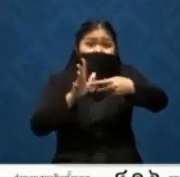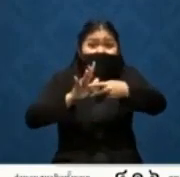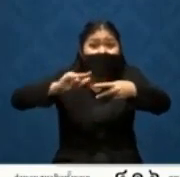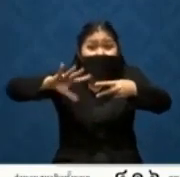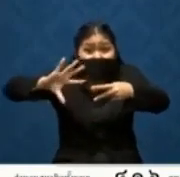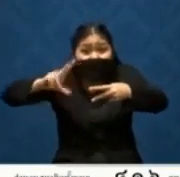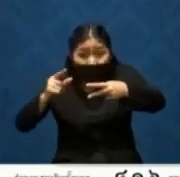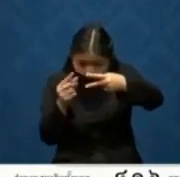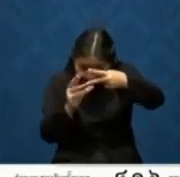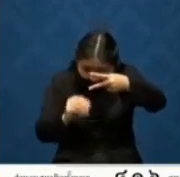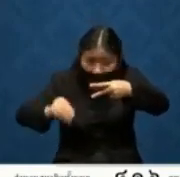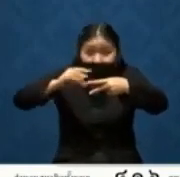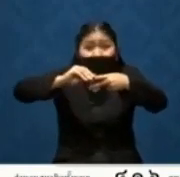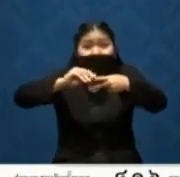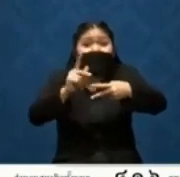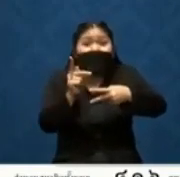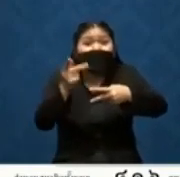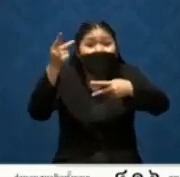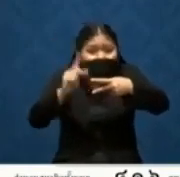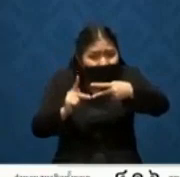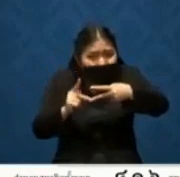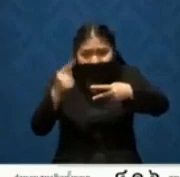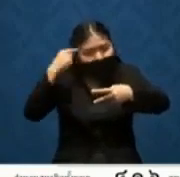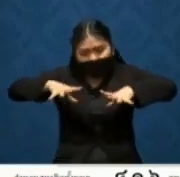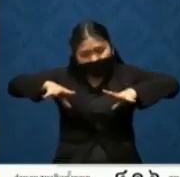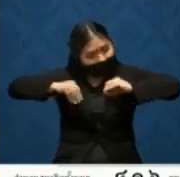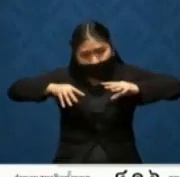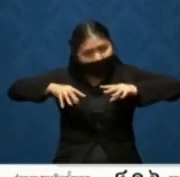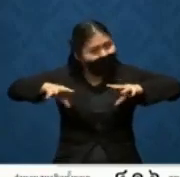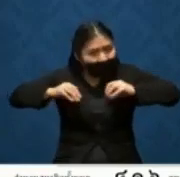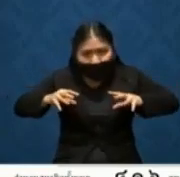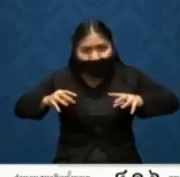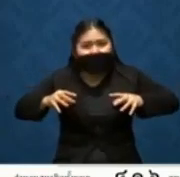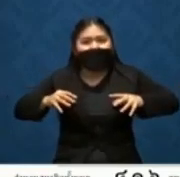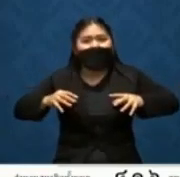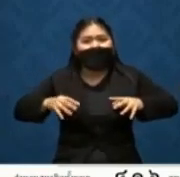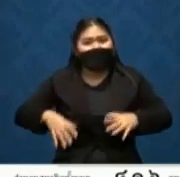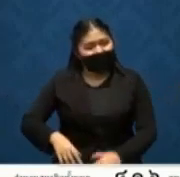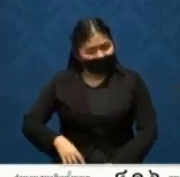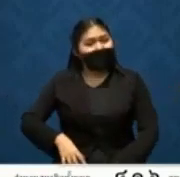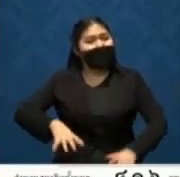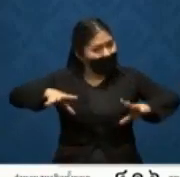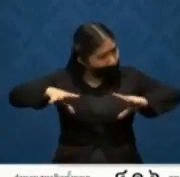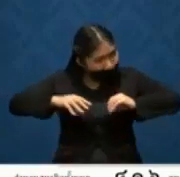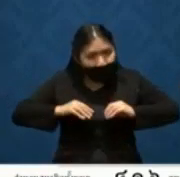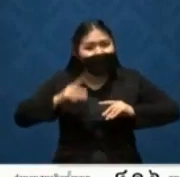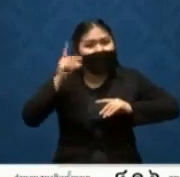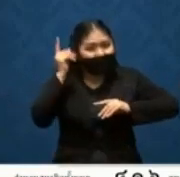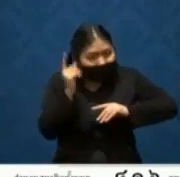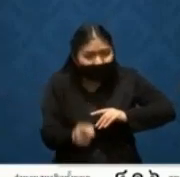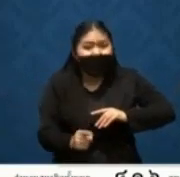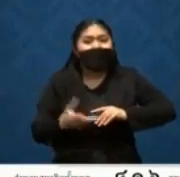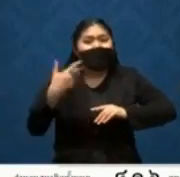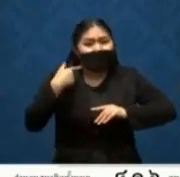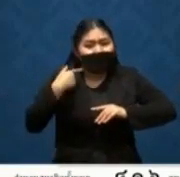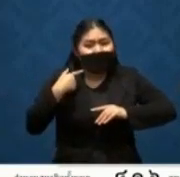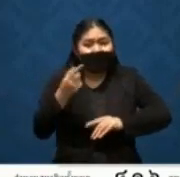กัญชาเราไม่เห็นด้วยเราไม่เห็นด้วยยืนยันนะครับยืนยันว่า